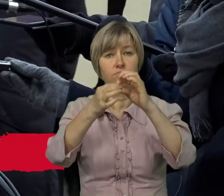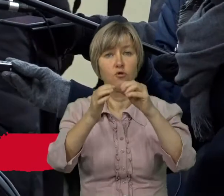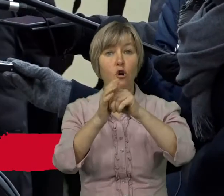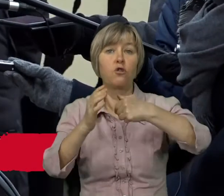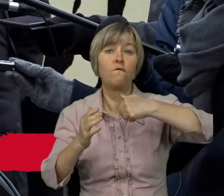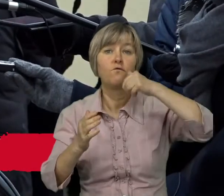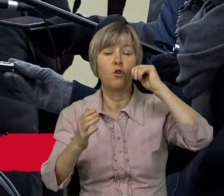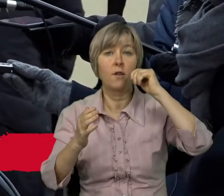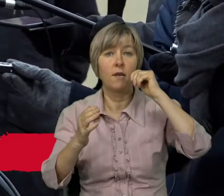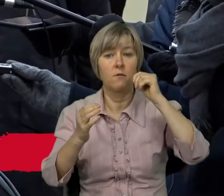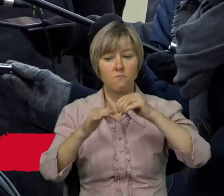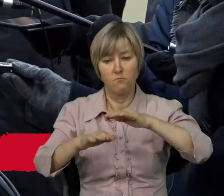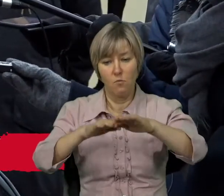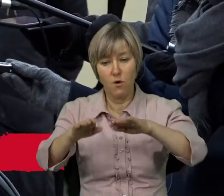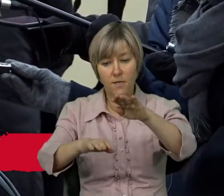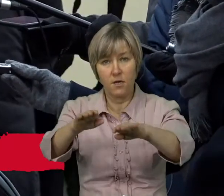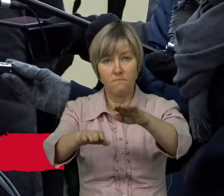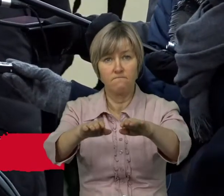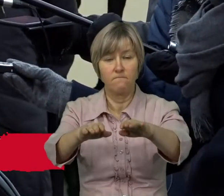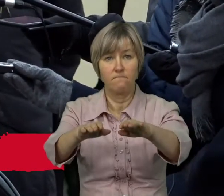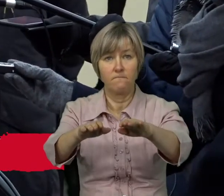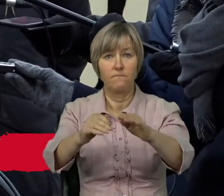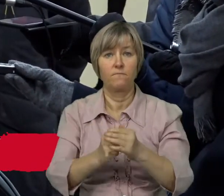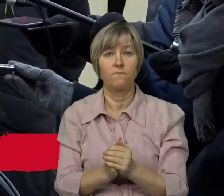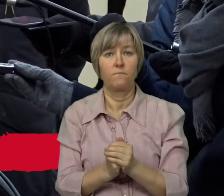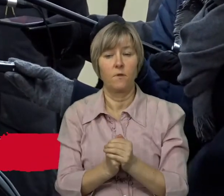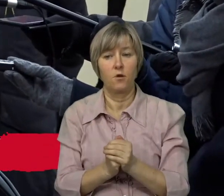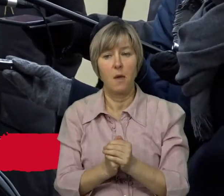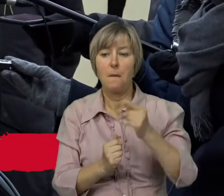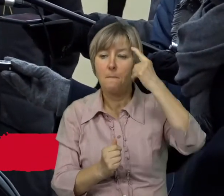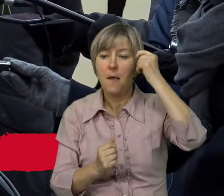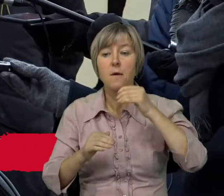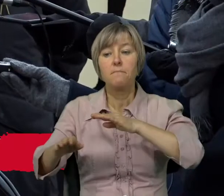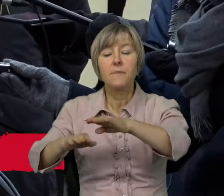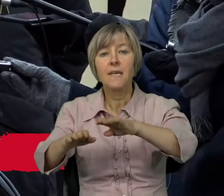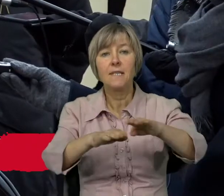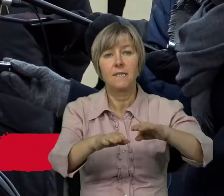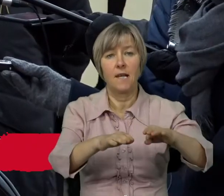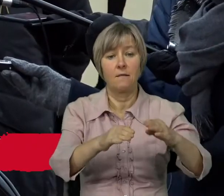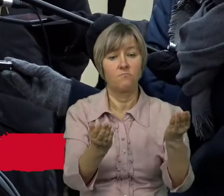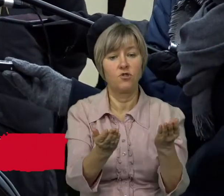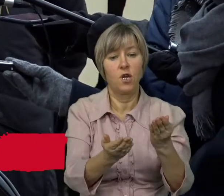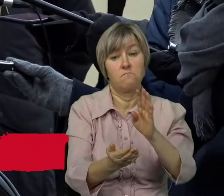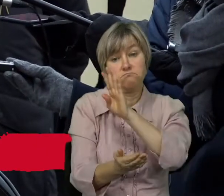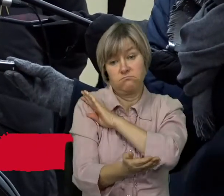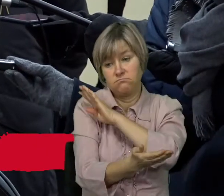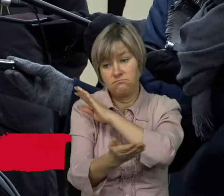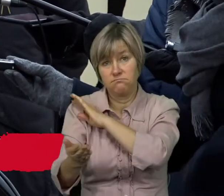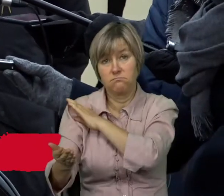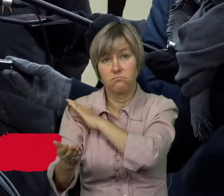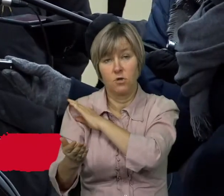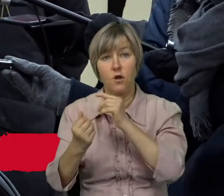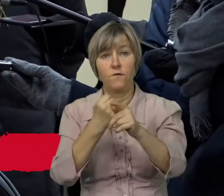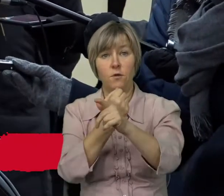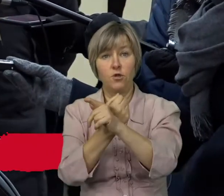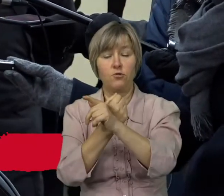płyty chodnikowe wykonane z brązu, uświęcające miejsca, w których zostali zabici ludzie w 70